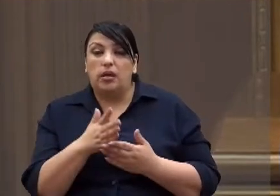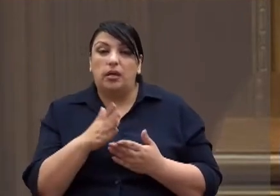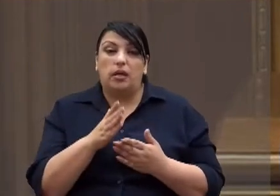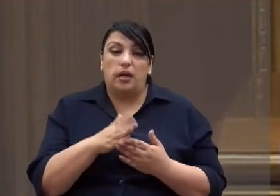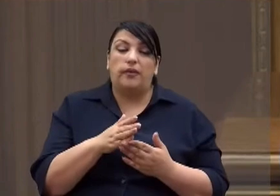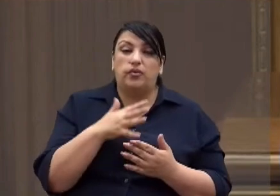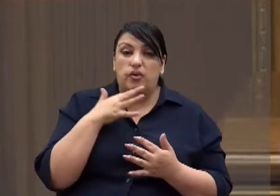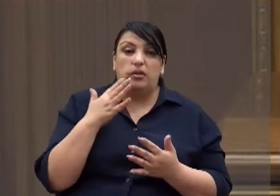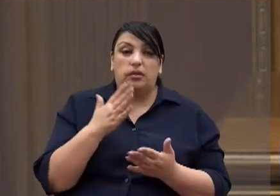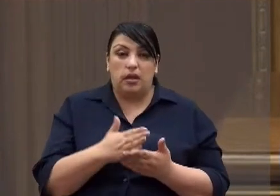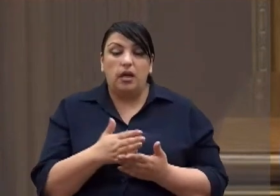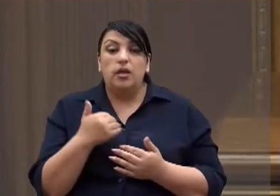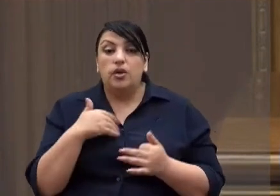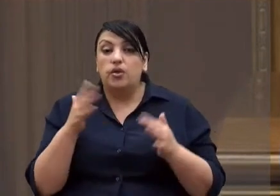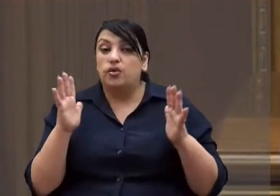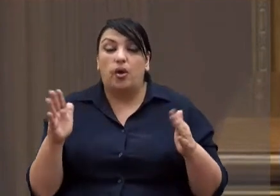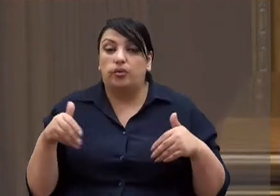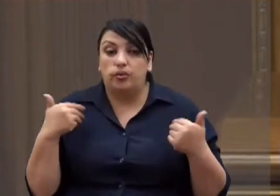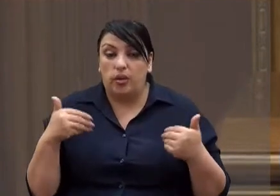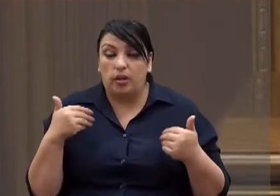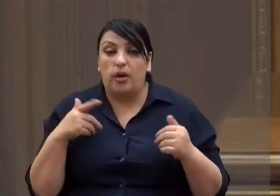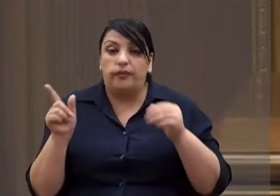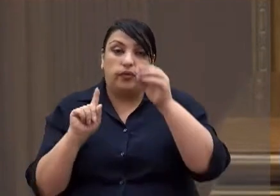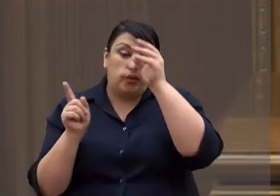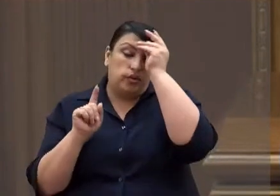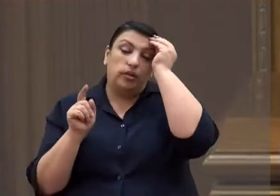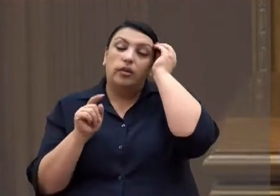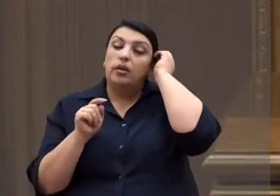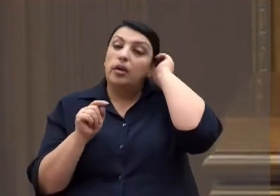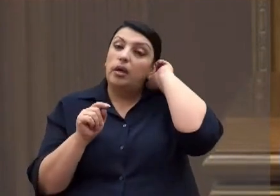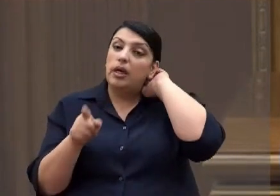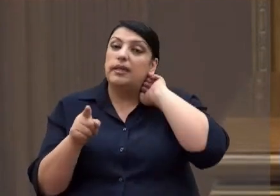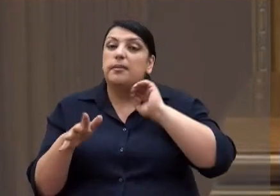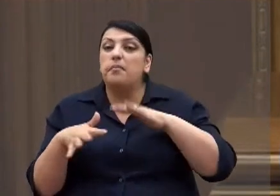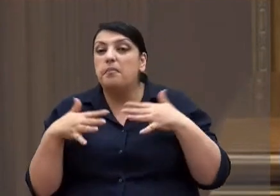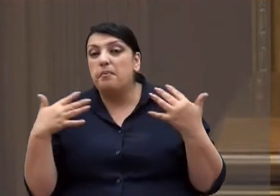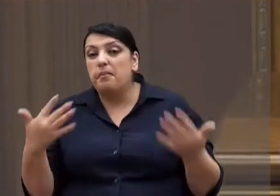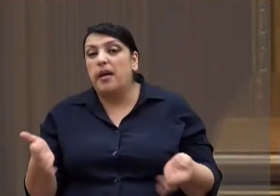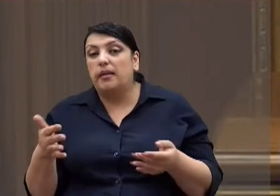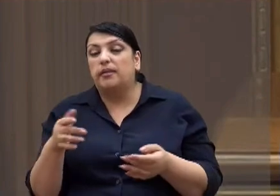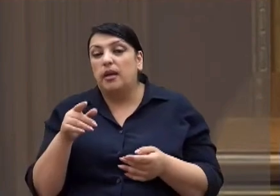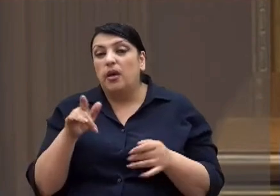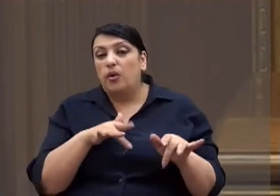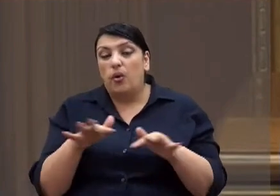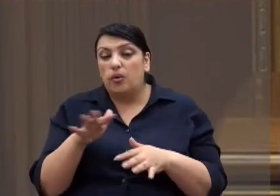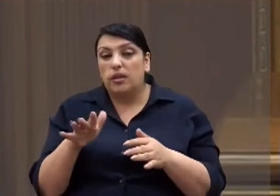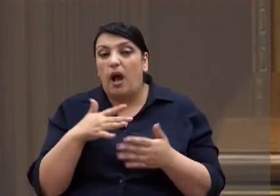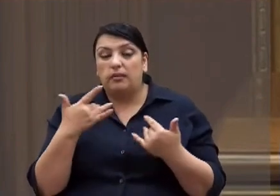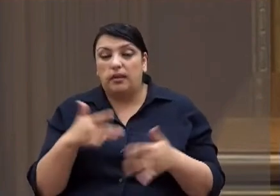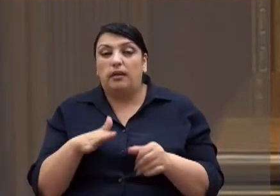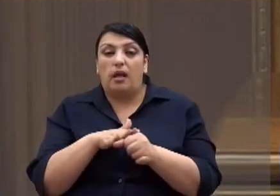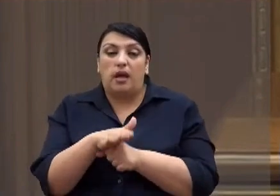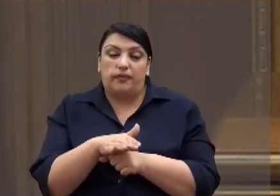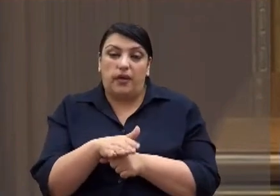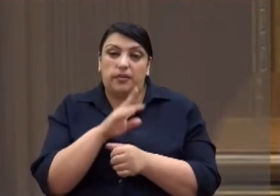չհիշատակեմ, ուրախ եմ, որ այս լայն կոնսոլիդացիան արդեն կատարված փաստ է։